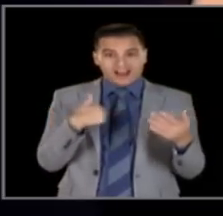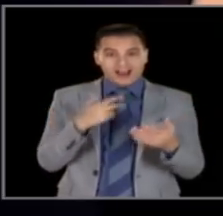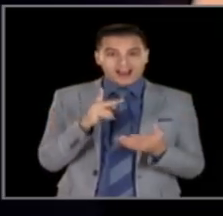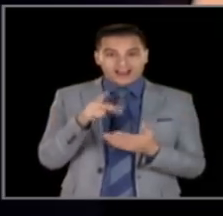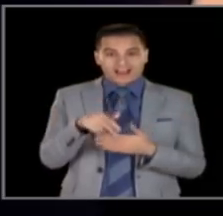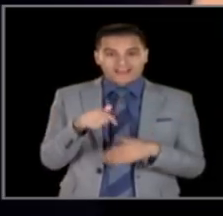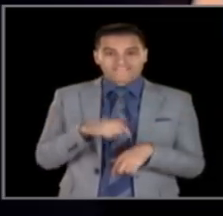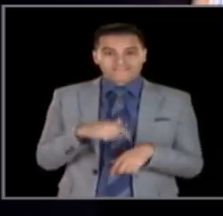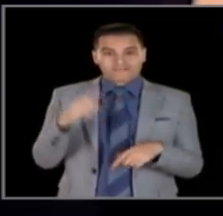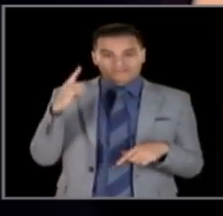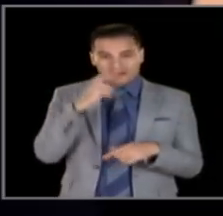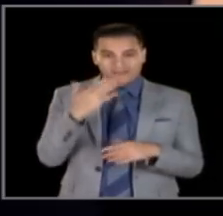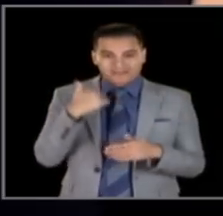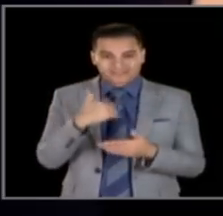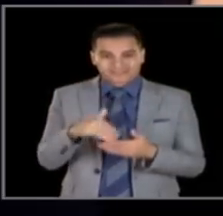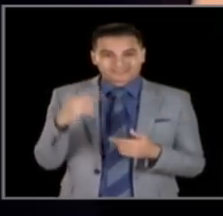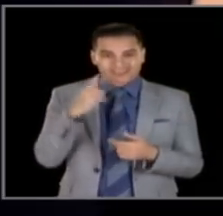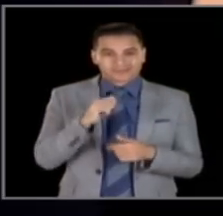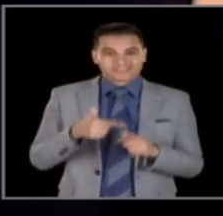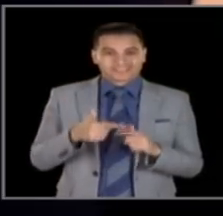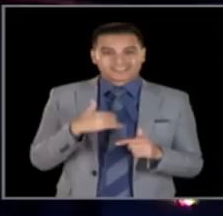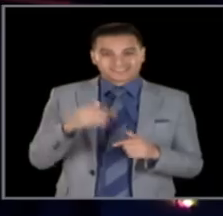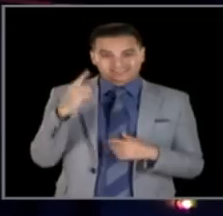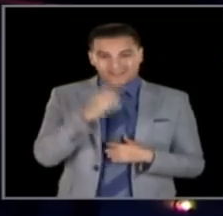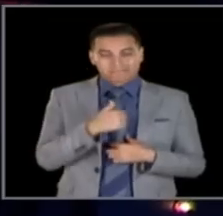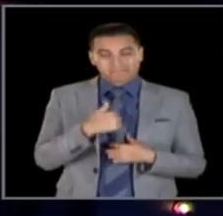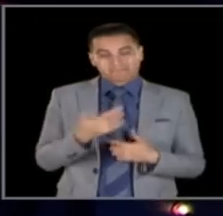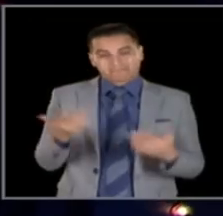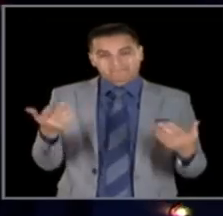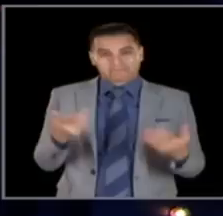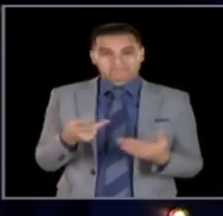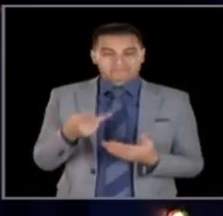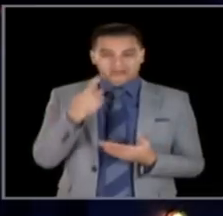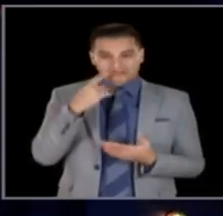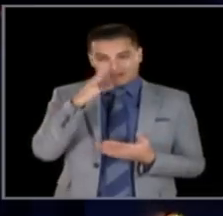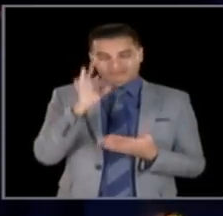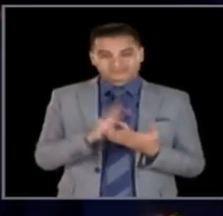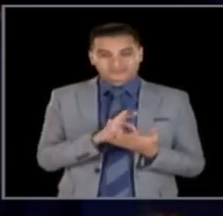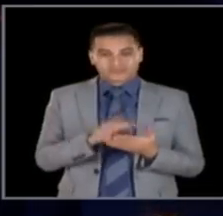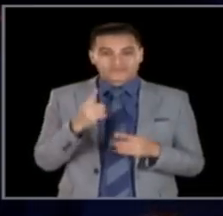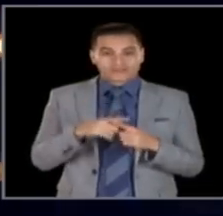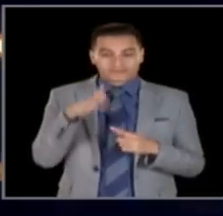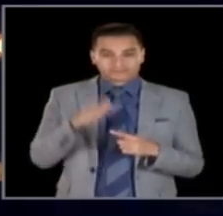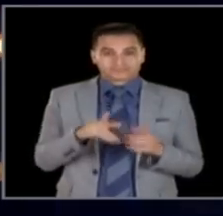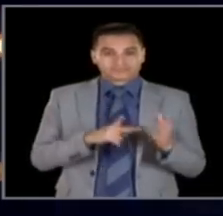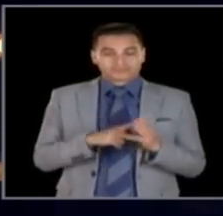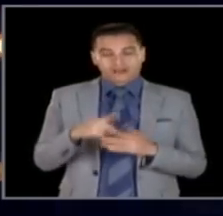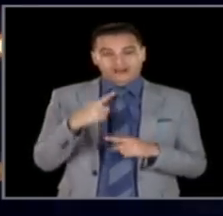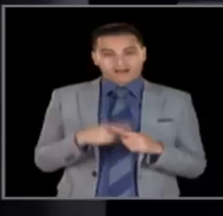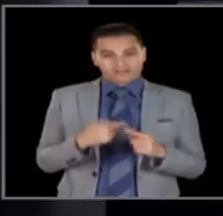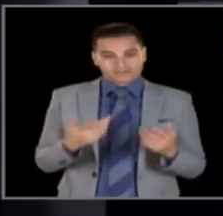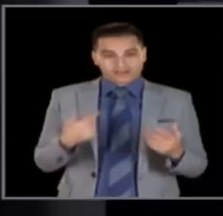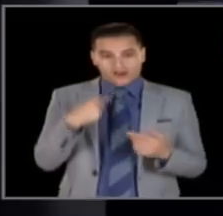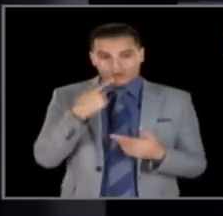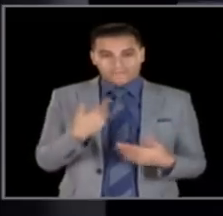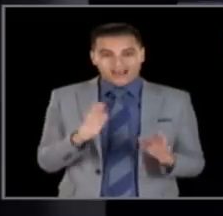كل ما انزل في موقف صعب. الماتش اللي فات كان كده، والماتش كان كده، والماتش ده كده، بس ان شاء الله خير يعني. ان شاء الله. لا وبعدين بتاخدوا الريسك على طول. قاعد من بره اقول